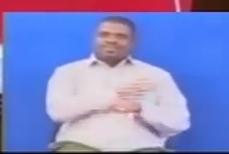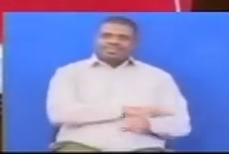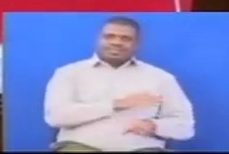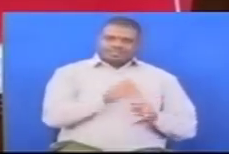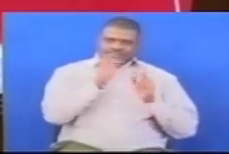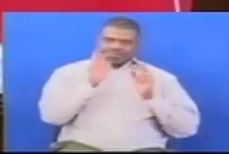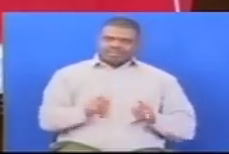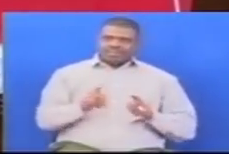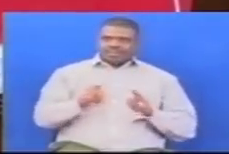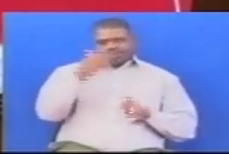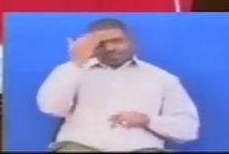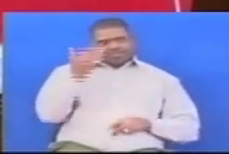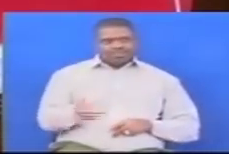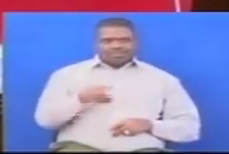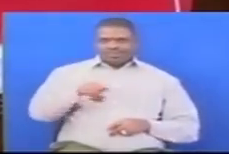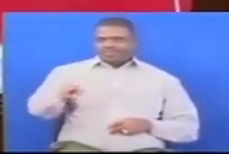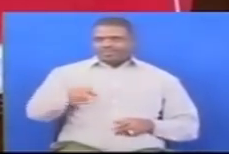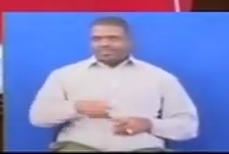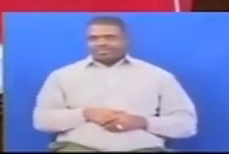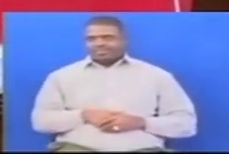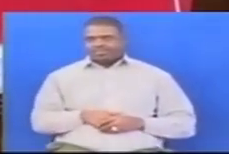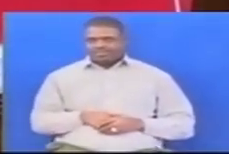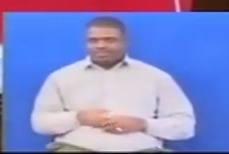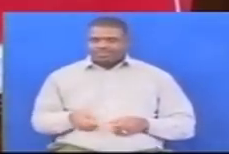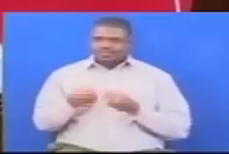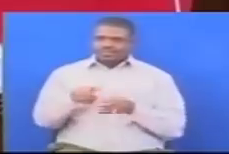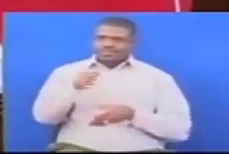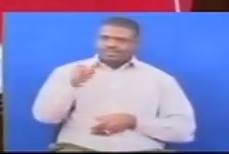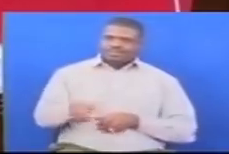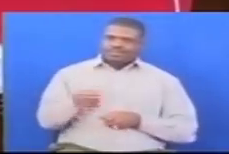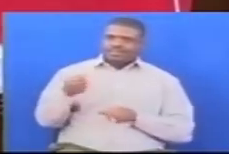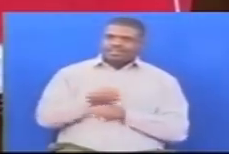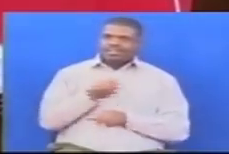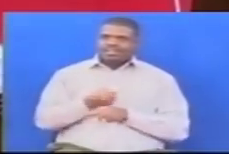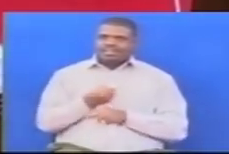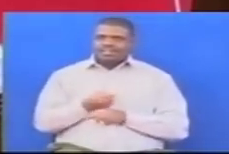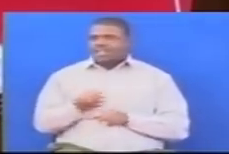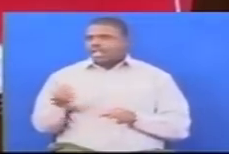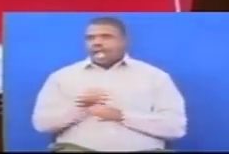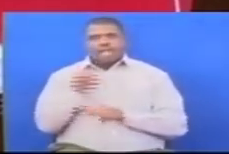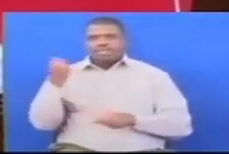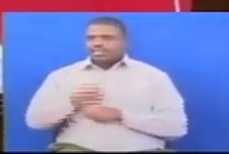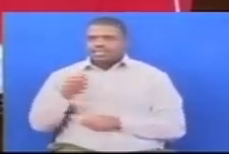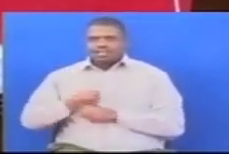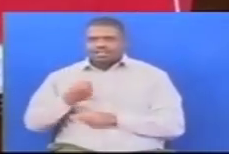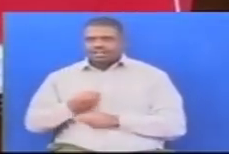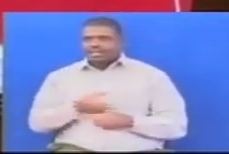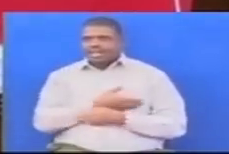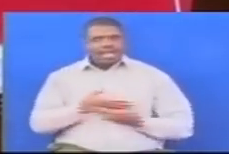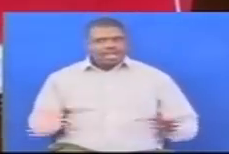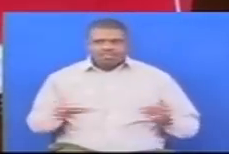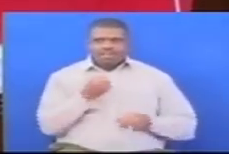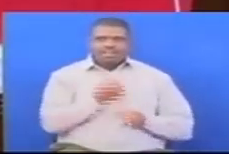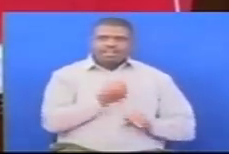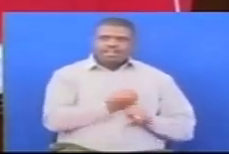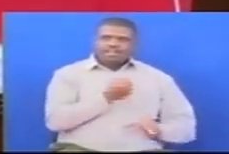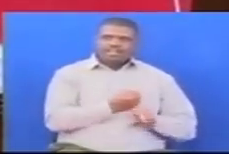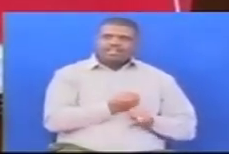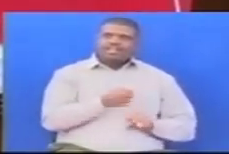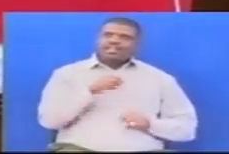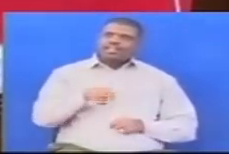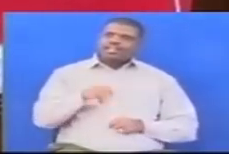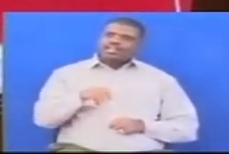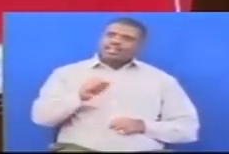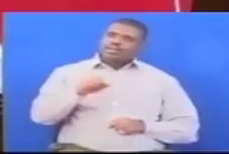wewe. Mtu anapewa tenda, anaweka certificate, kazi haifanyiki. Hamna kazi. Na Manyere kwa